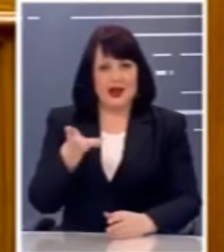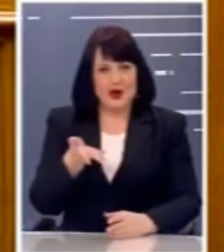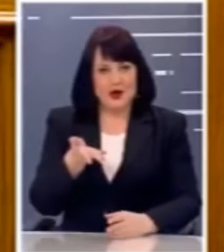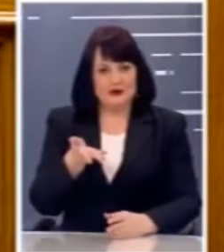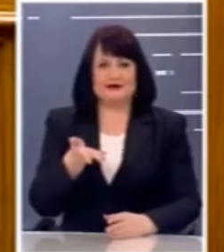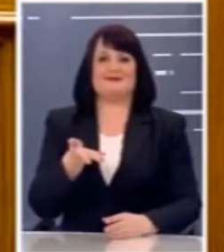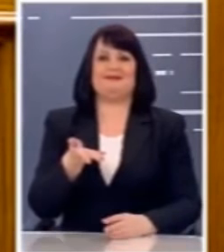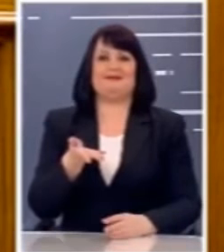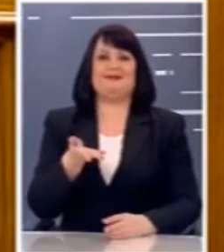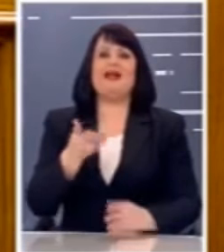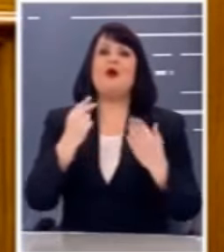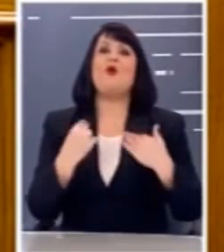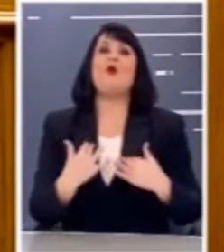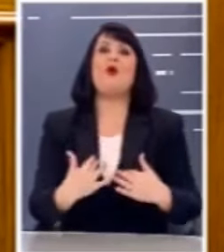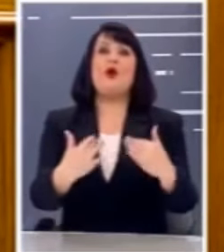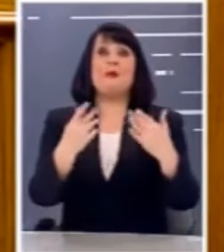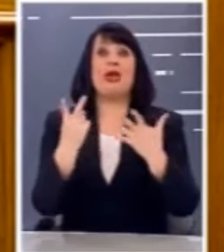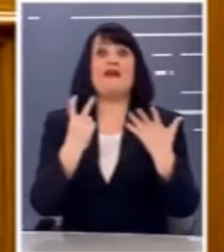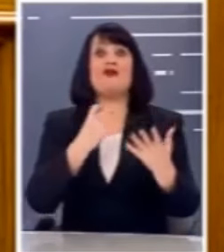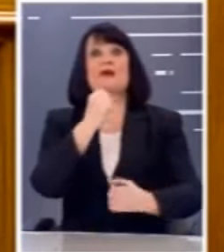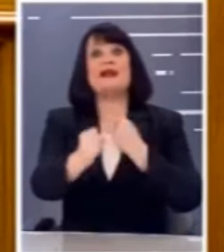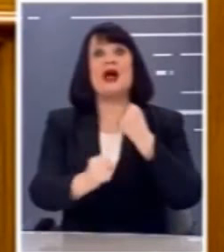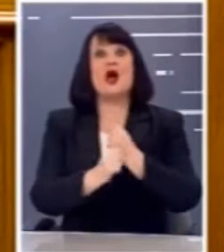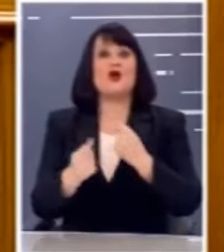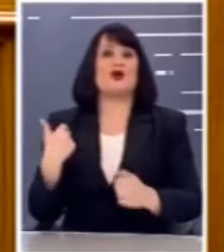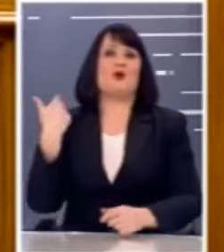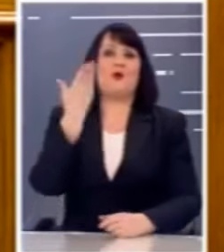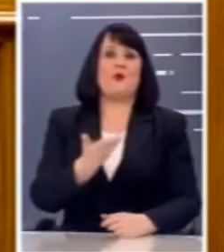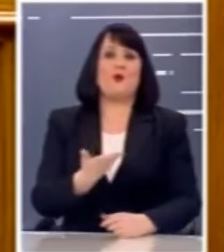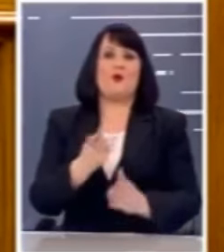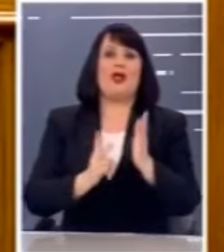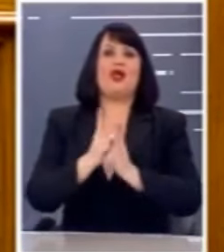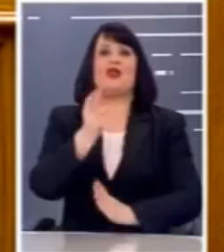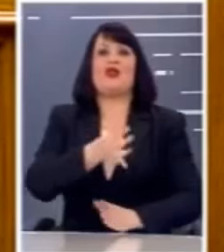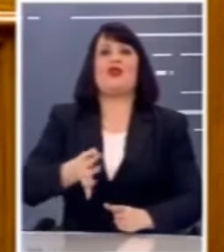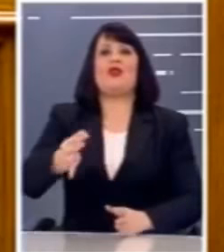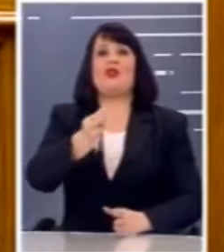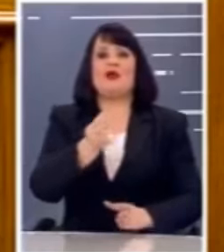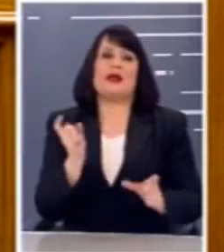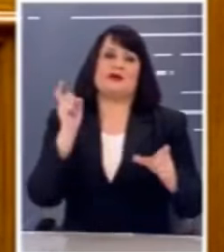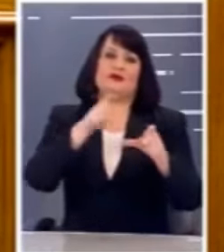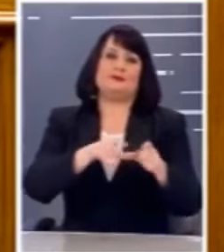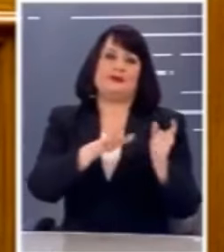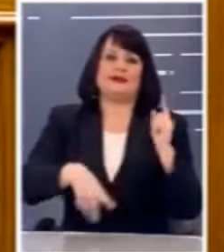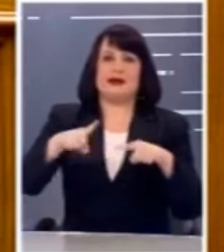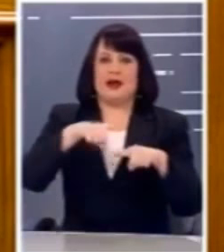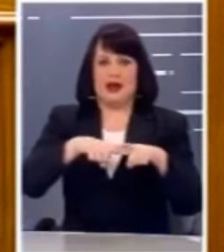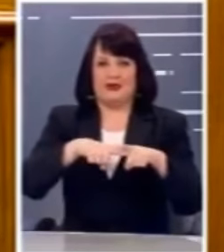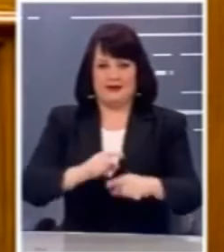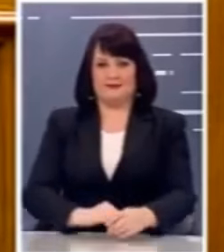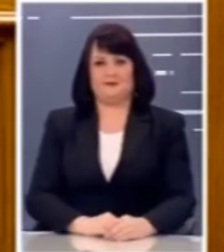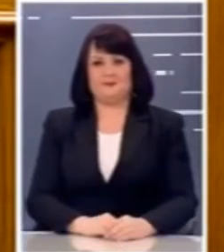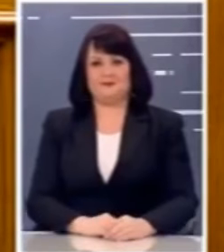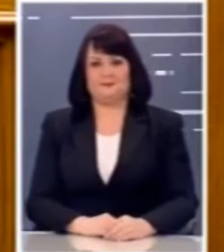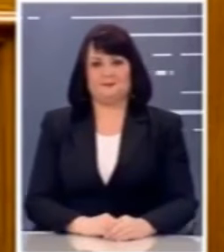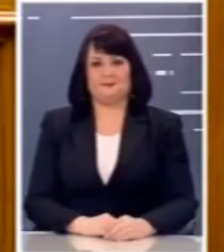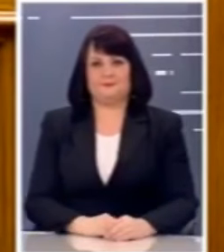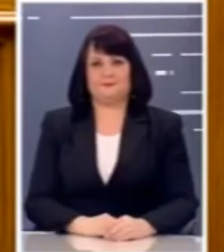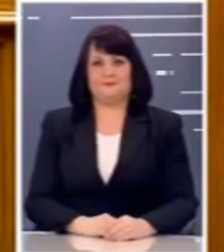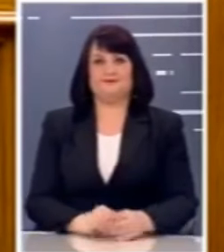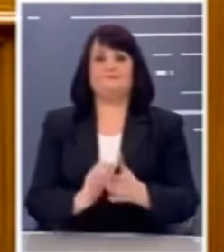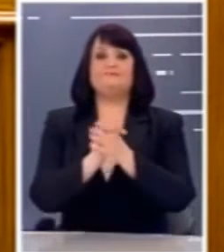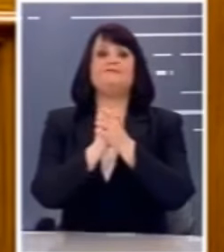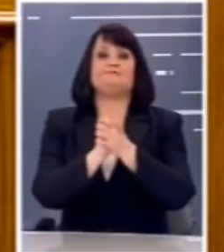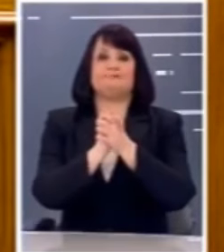ειδική συνεδρία στο Λομέλιάς της τα 70 χρόνια από την ενσωμάτωση των Ικανίων στην Ελλάδα. Και βέβαια επικροτούμε